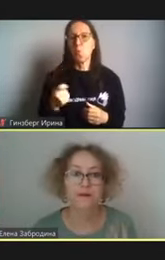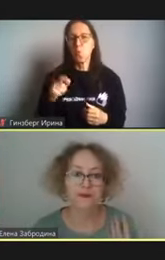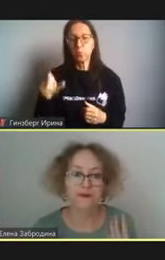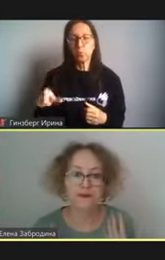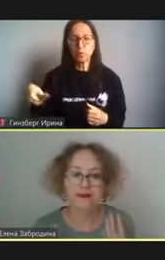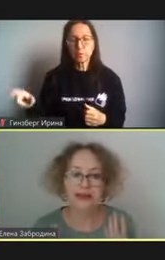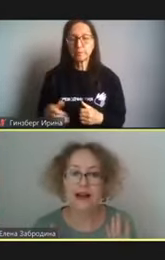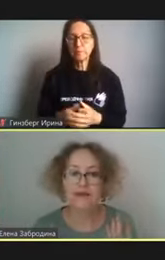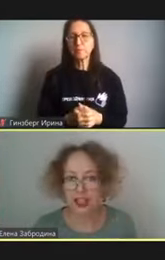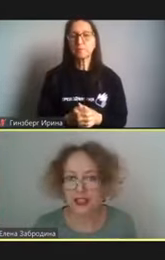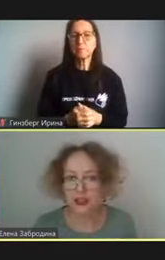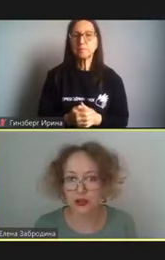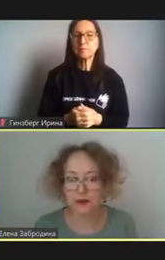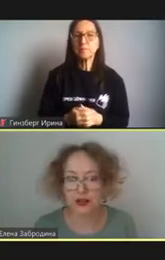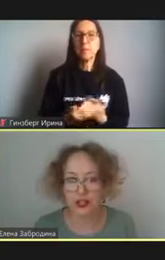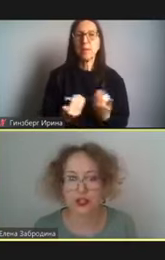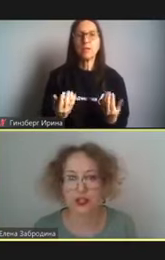про